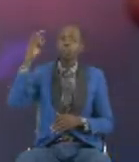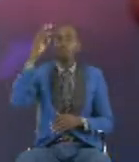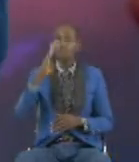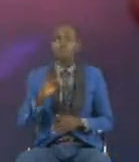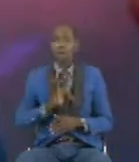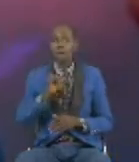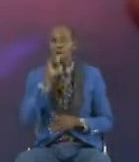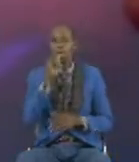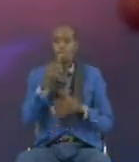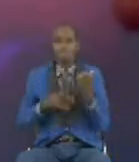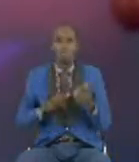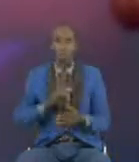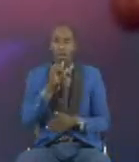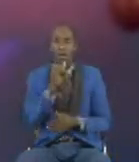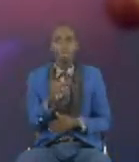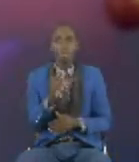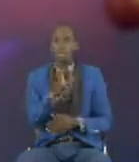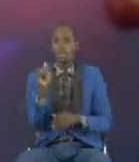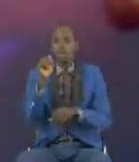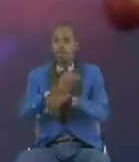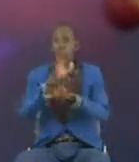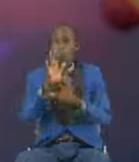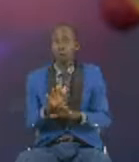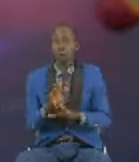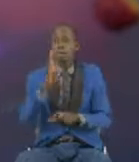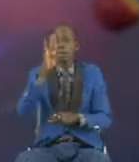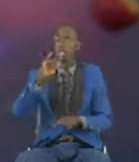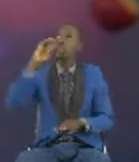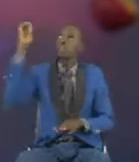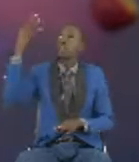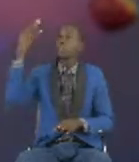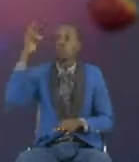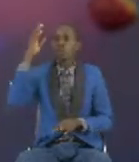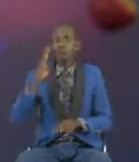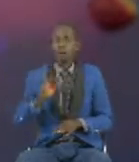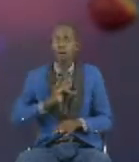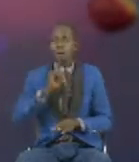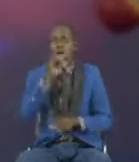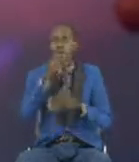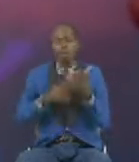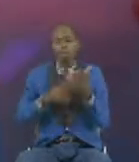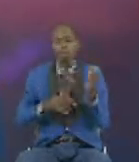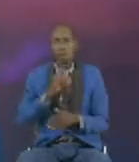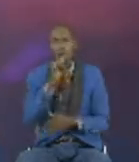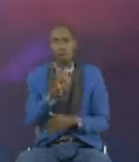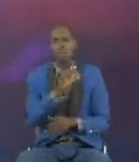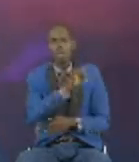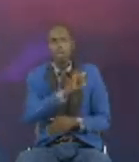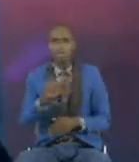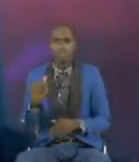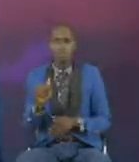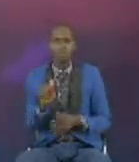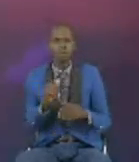suis. Vainqueur, par la grâce de Dieu, je suis ce que je suis.